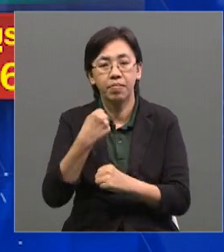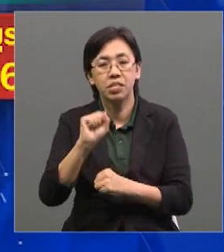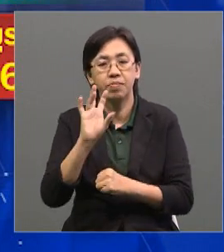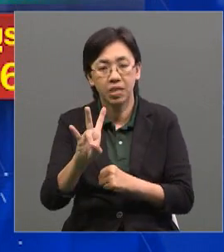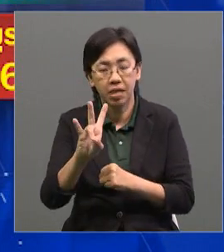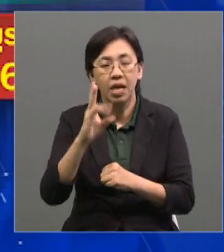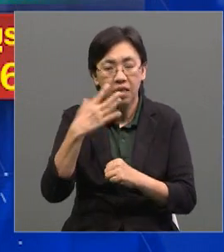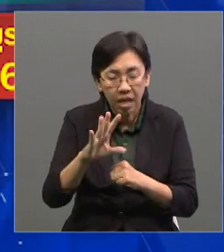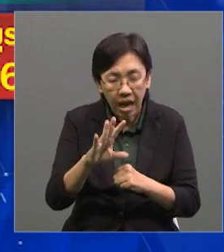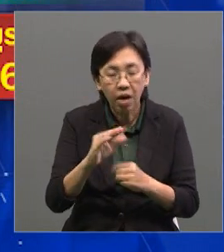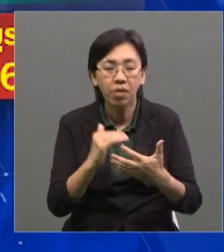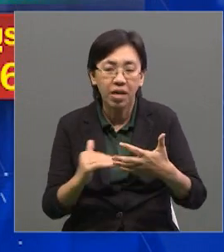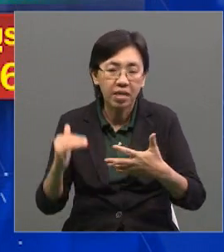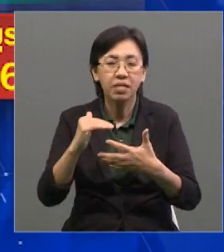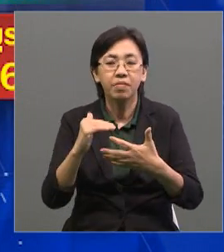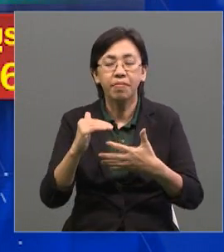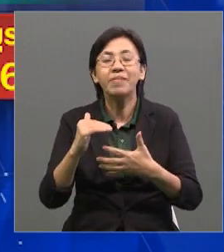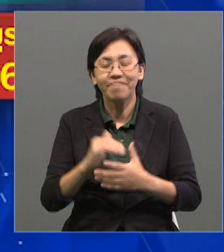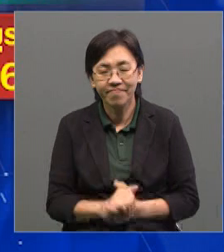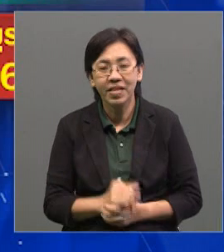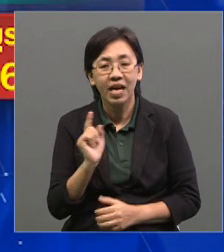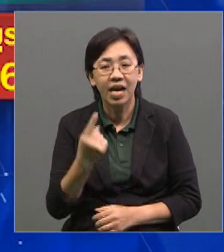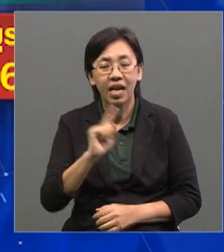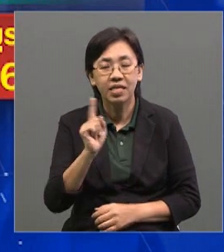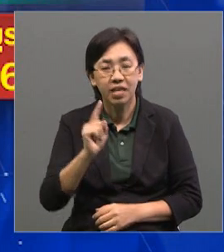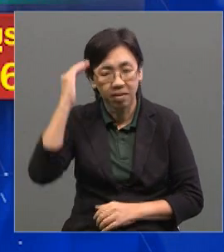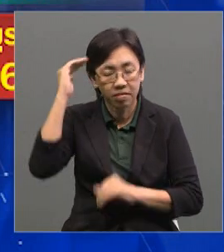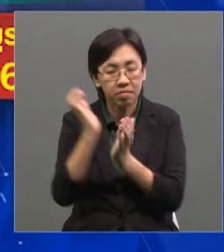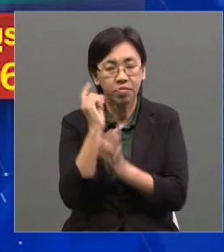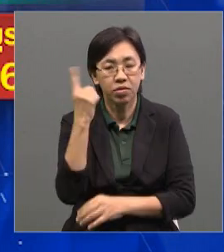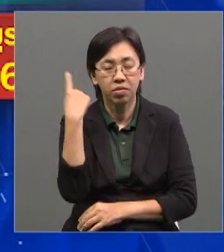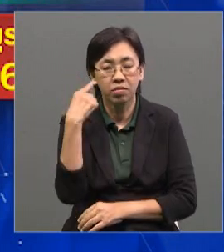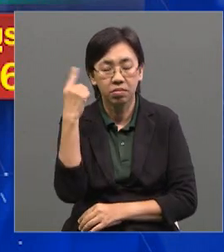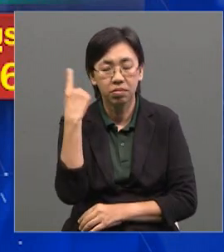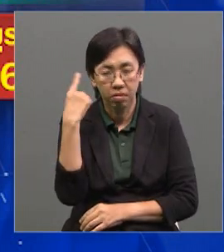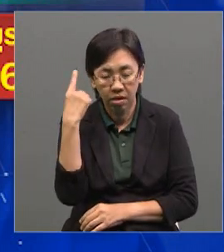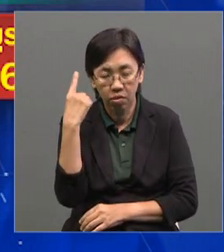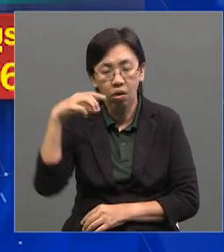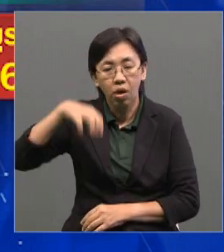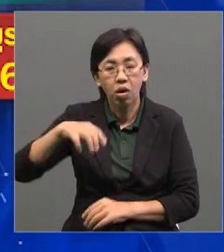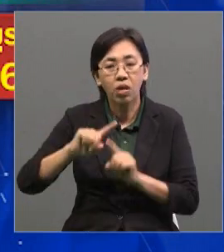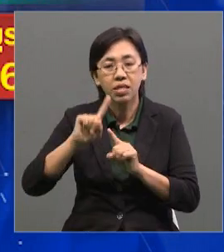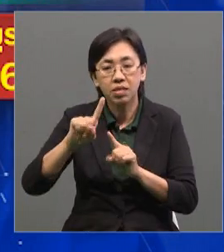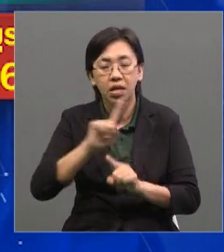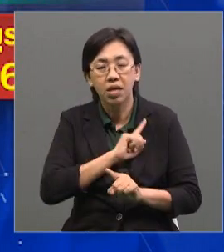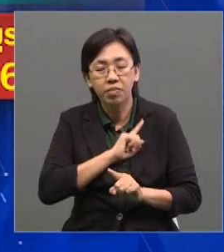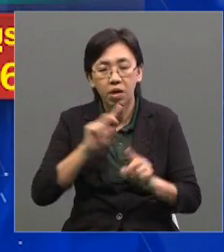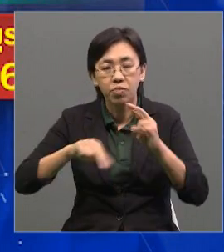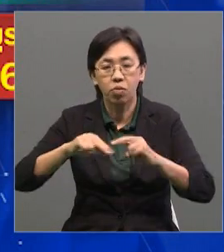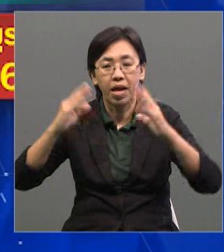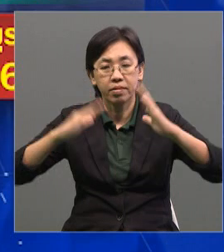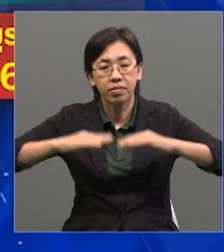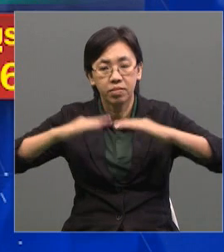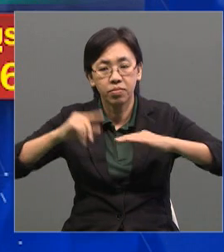ปีก่อนที่จะขยับขึ้นเป็นสารวัตรครั้งแรกก็ที่ตำรวจท่องเที่ยวสังกัดกองกำกับการหนึ่งดูแลรถวิทยุฝั่ง